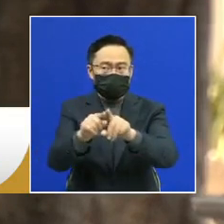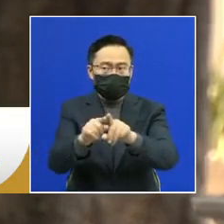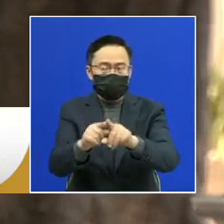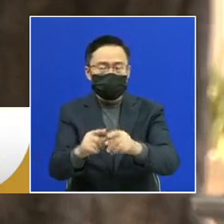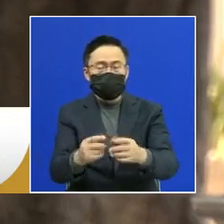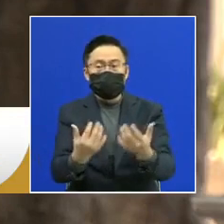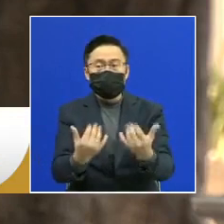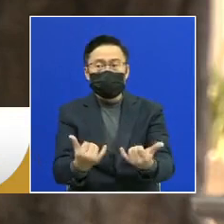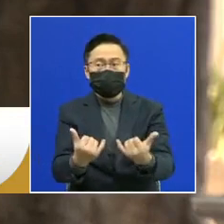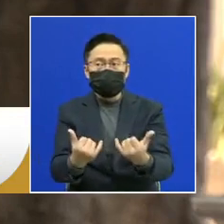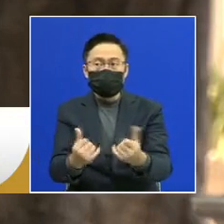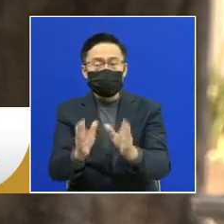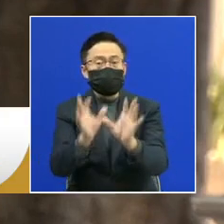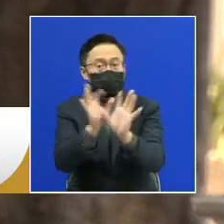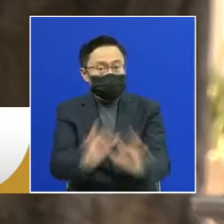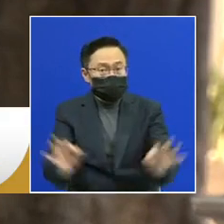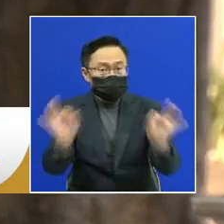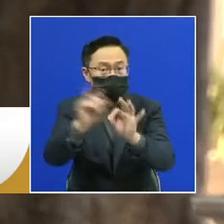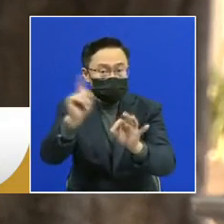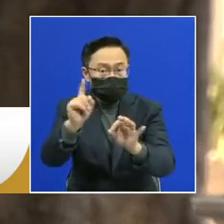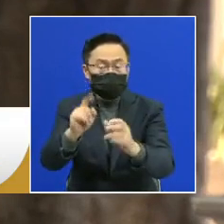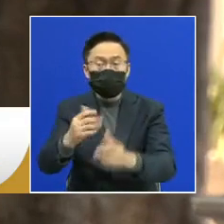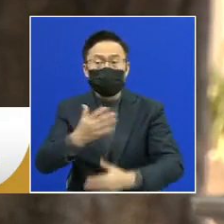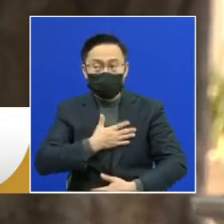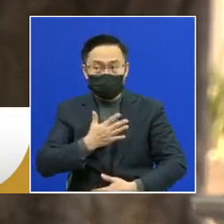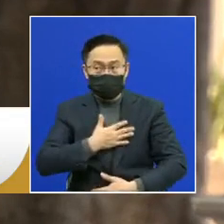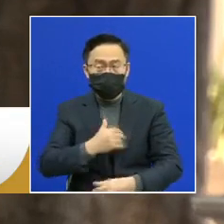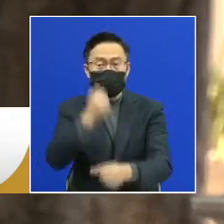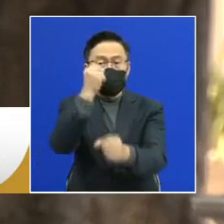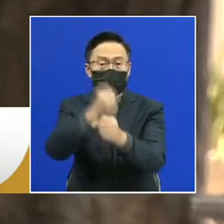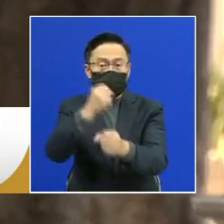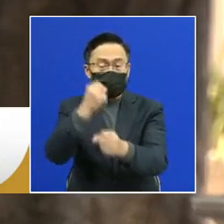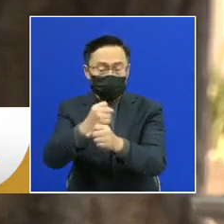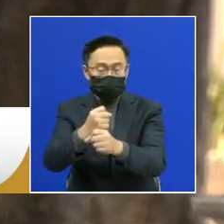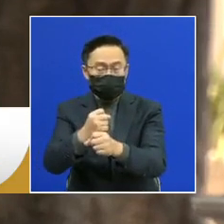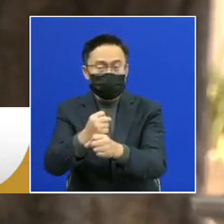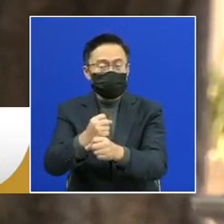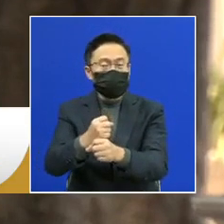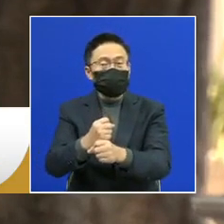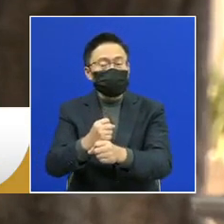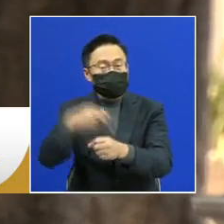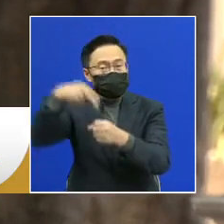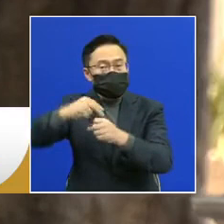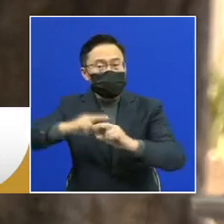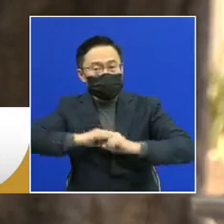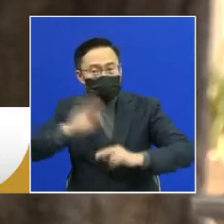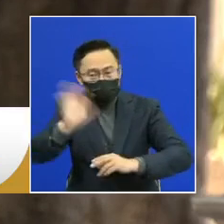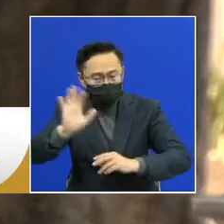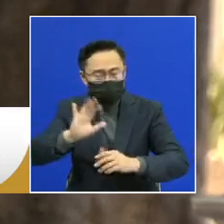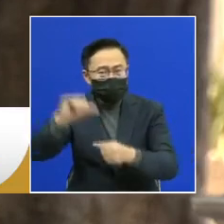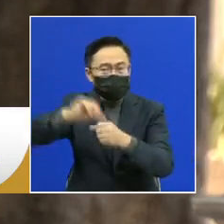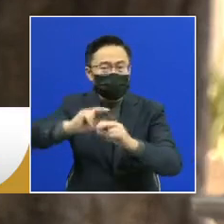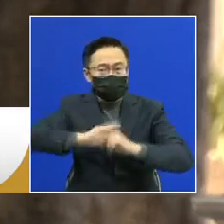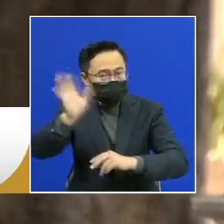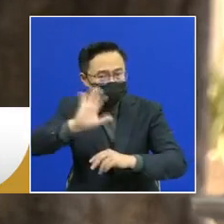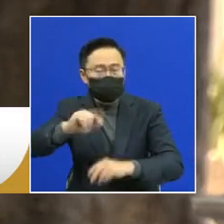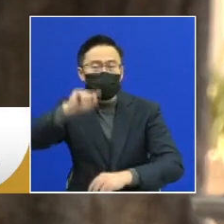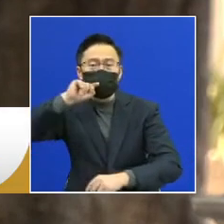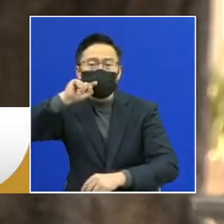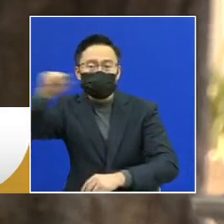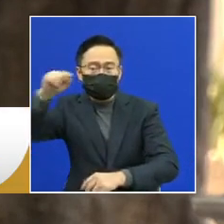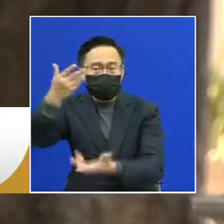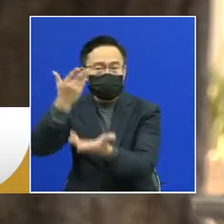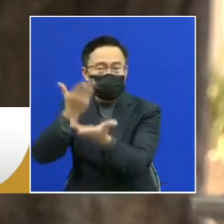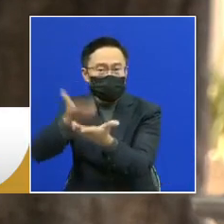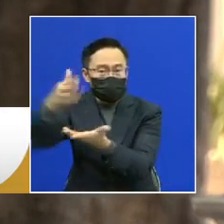มันไม่ได้มาจากเรามันมาจากต้นทุนพลังงานมาซึ่งเราก็มีการพึ่งไปจากต่างประเทศในวัตถุดิบที่เราเข้ามาใช่ไหมงั้นถ้าไป